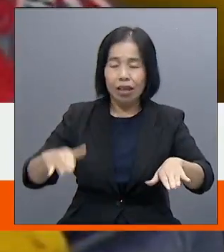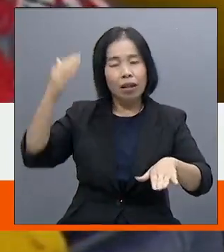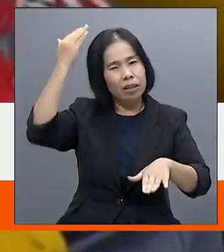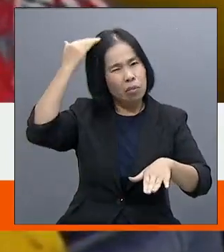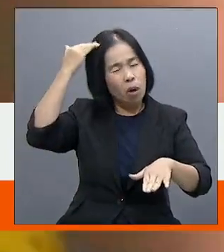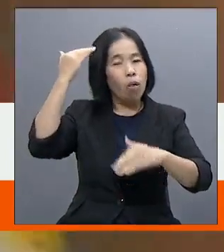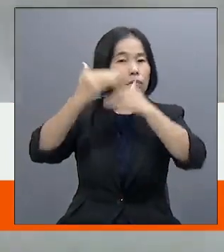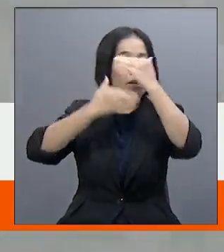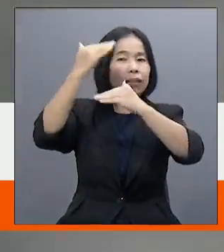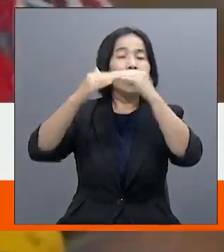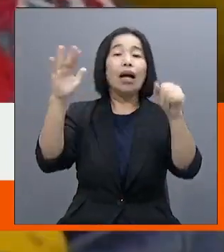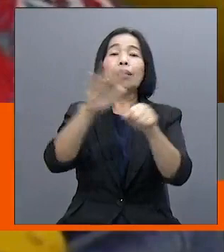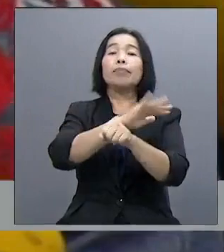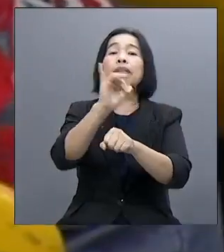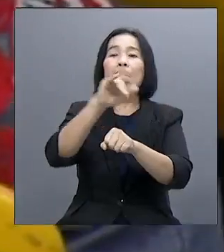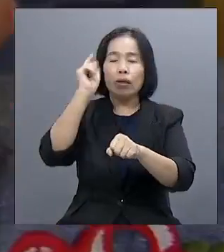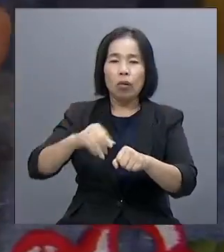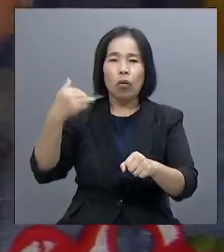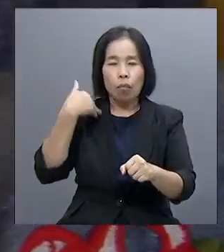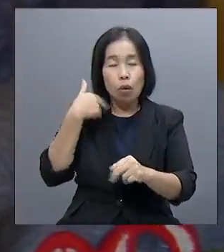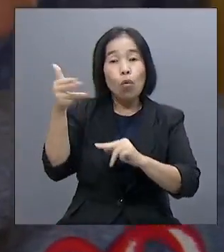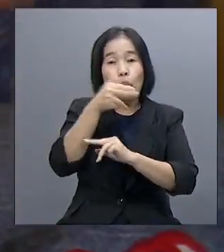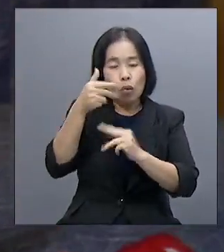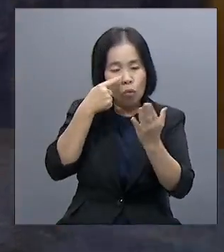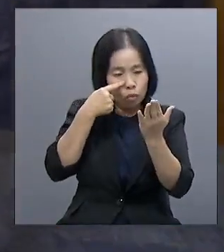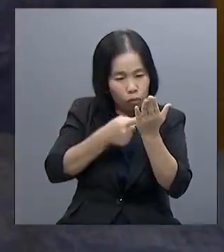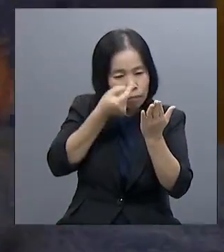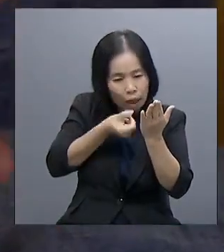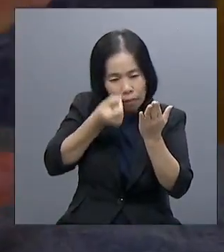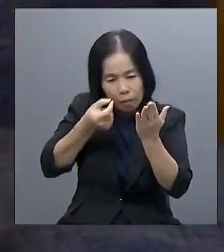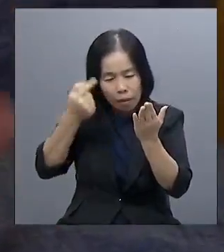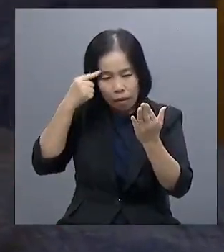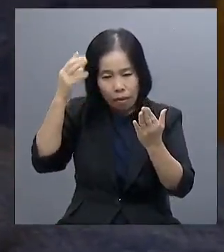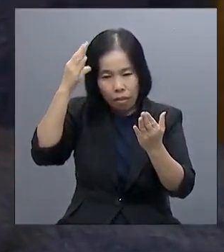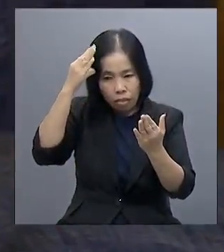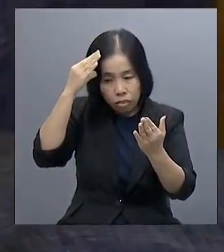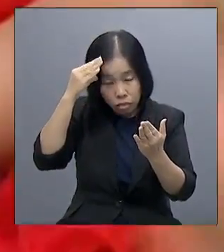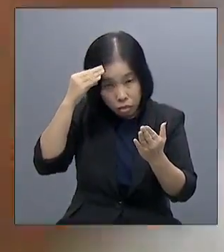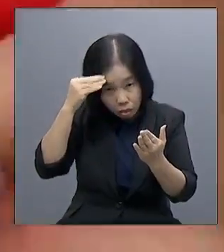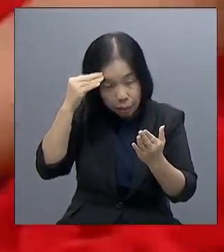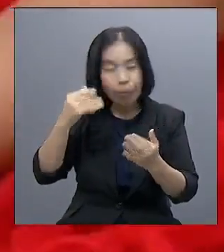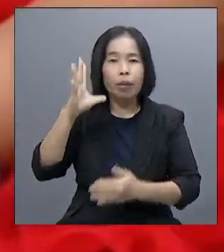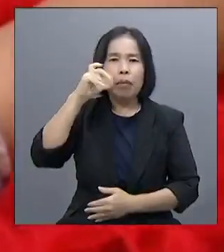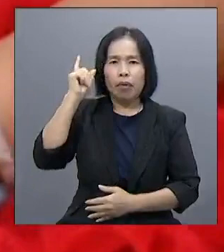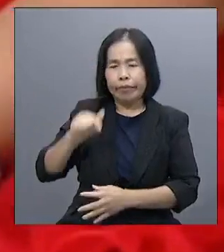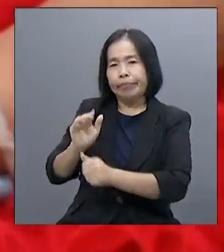ม่เต็มที่เมื่อดูคลิปสั้นซ้ำๆจะทำให้มีสมาธิลดลงผู้ปกครองต้องดูแล